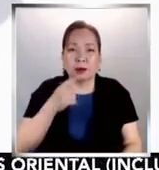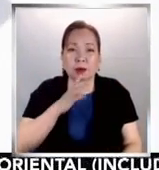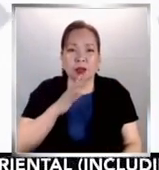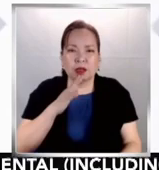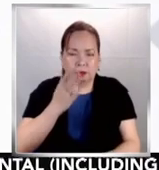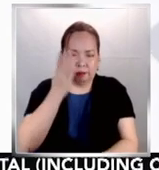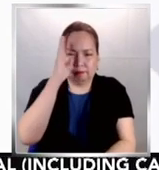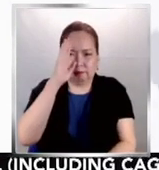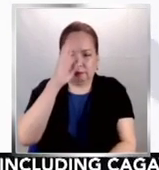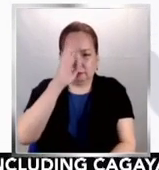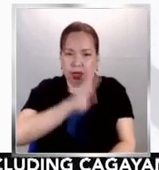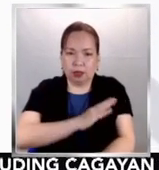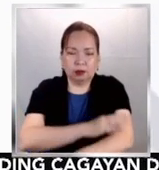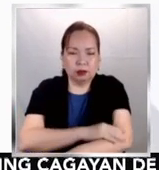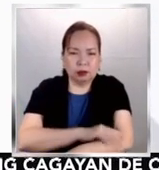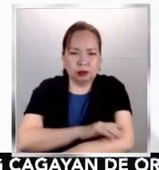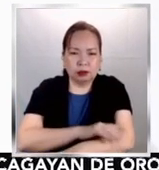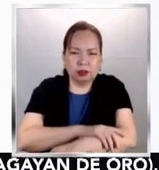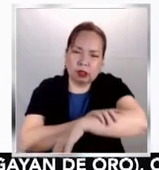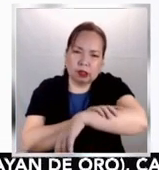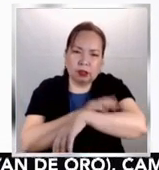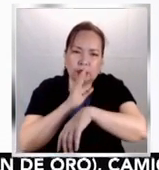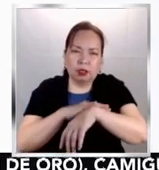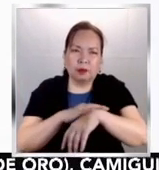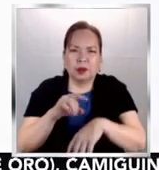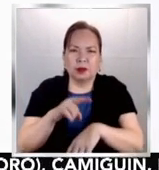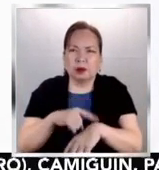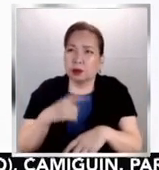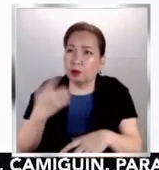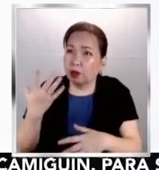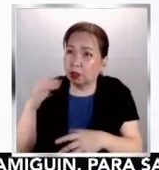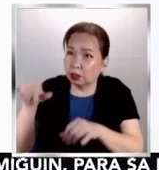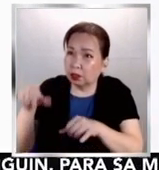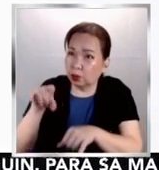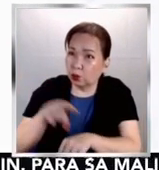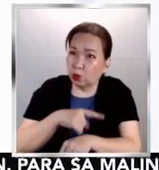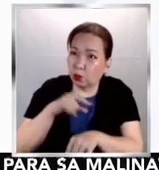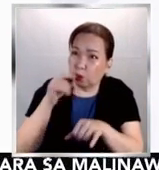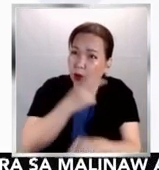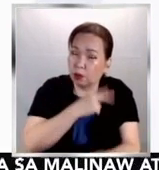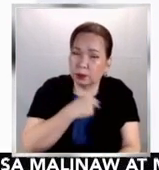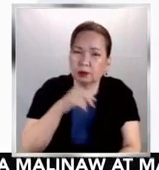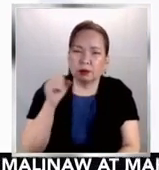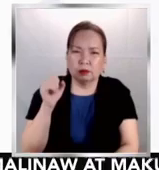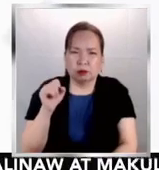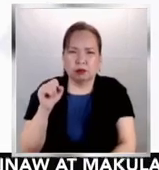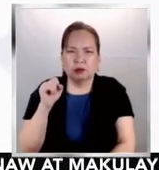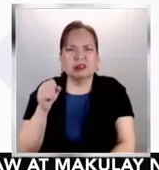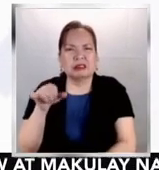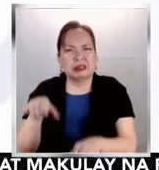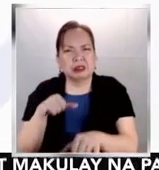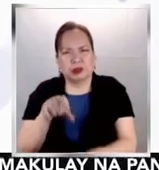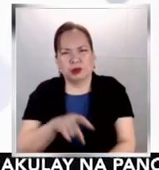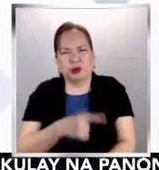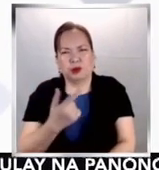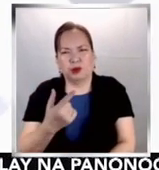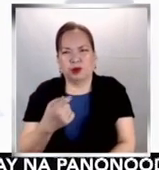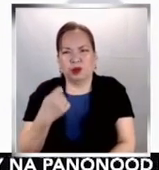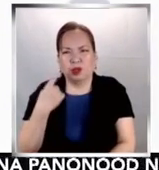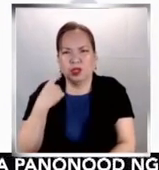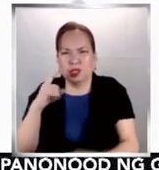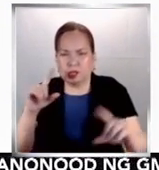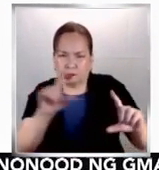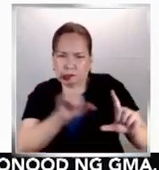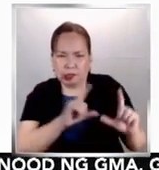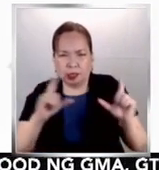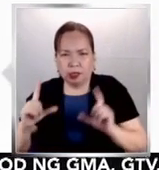Mm-hmm. Matatagalan pa po kayo sa ospital. Matatagalan pa po yun. Kanina po, in-x-ray siya ulit eh. Puntay mo